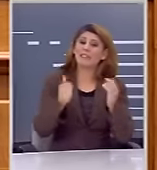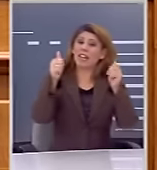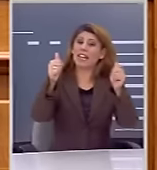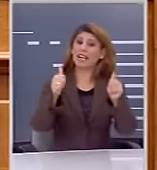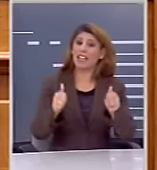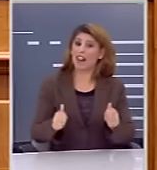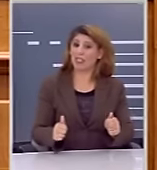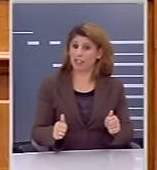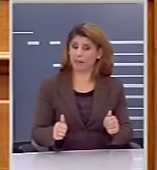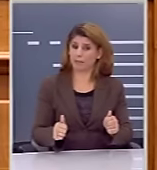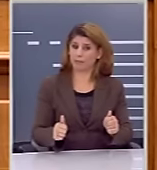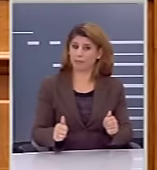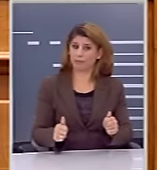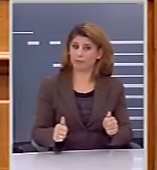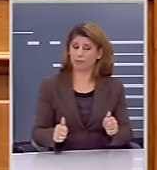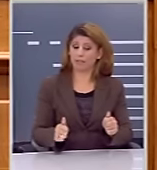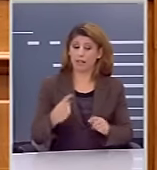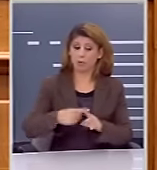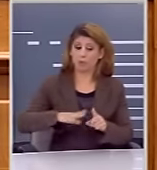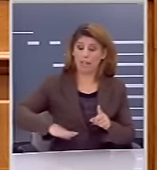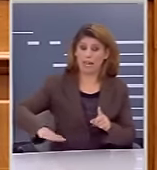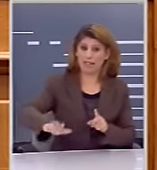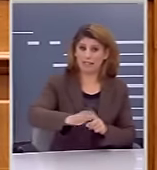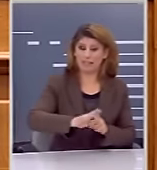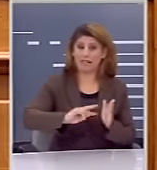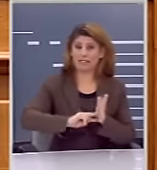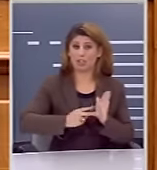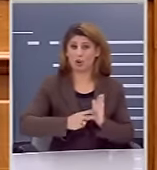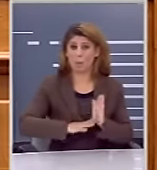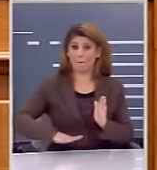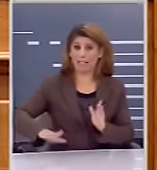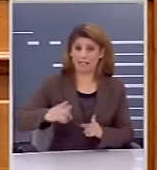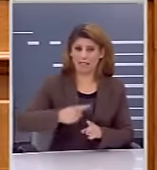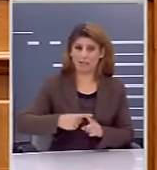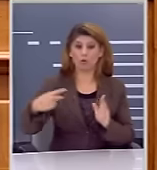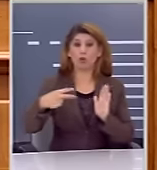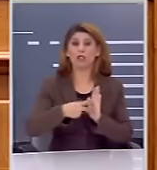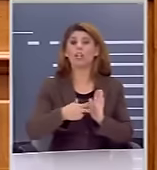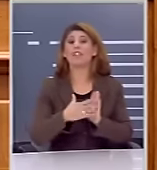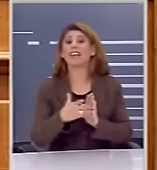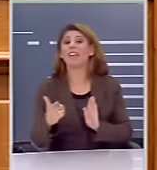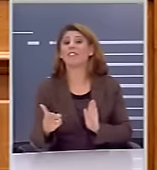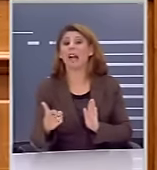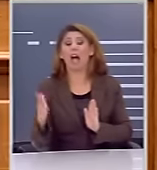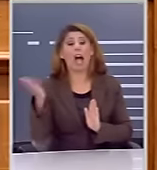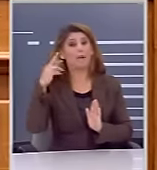προαναγγελθεί για τον ελληνικό λαό και για την οικονομία της χώρας στο 2017.